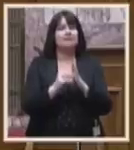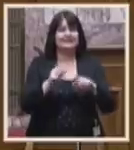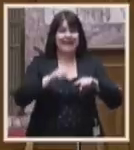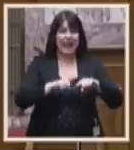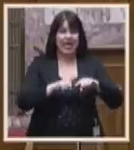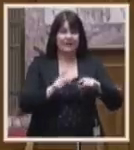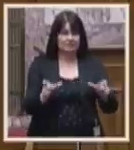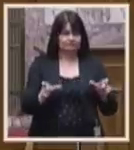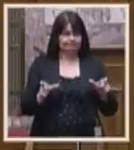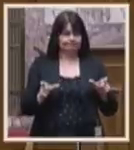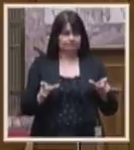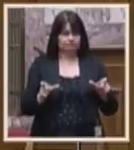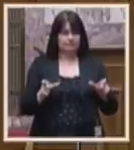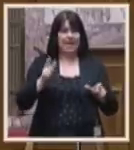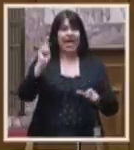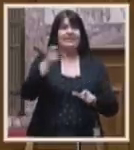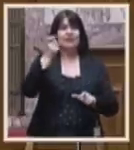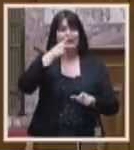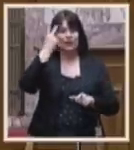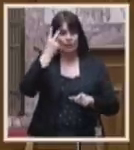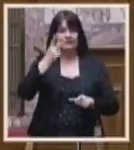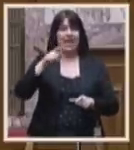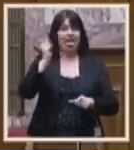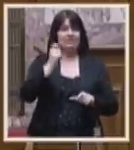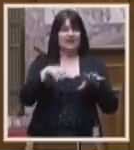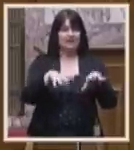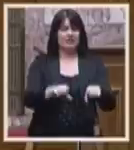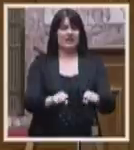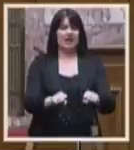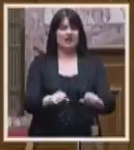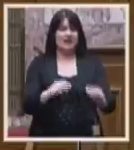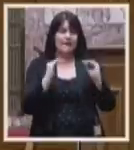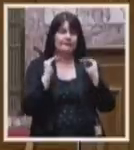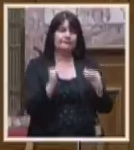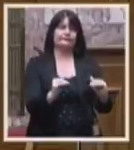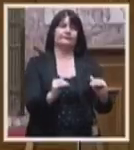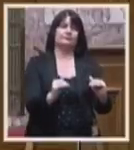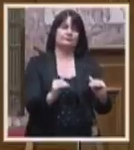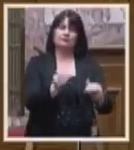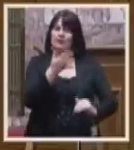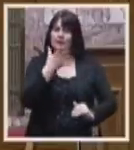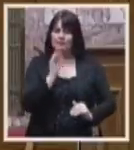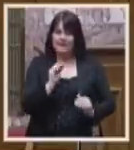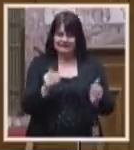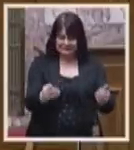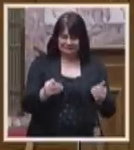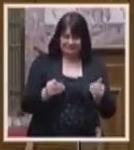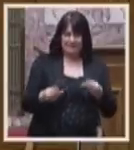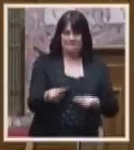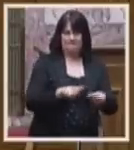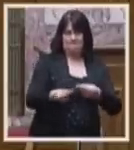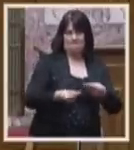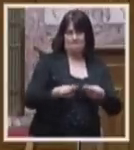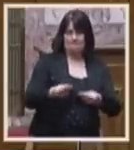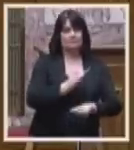και δικαιωμάτων μας εθνικών, δεν θα είναι θέματα που μπορούν να παζαρευτούν